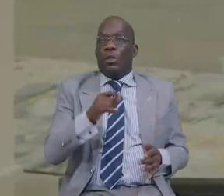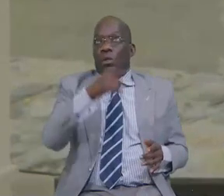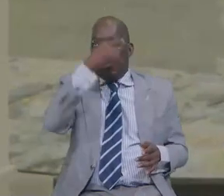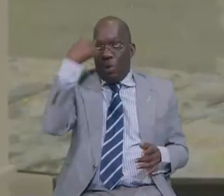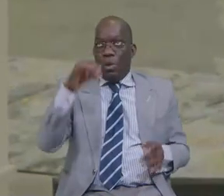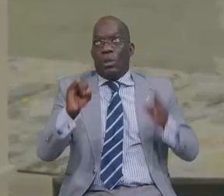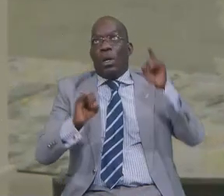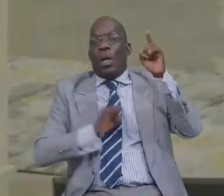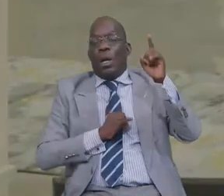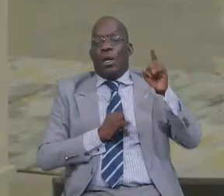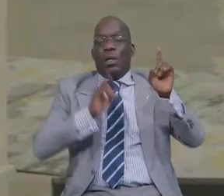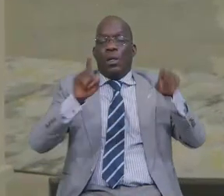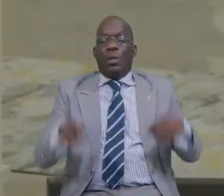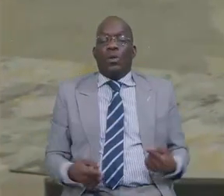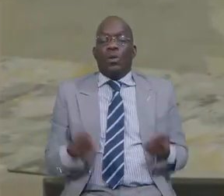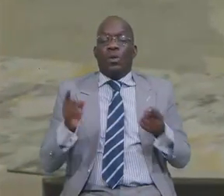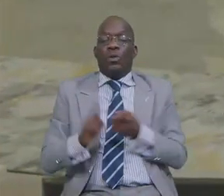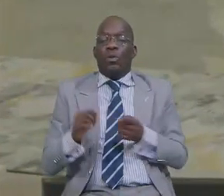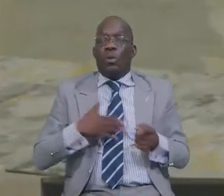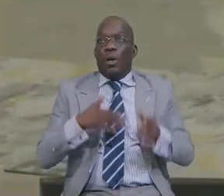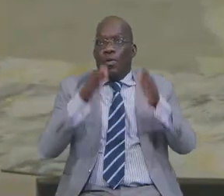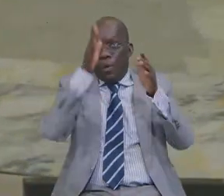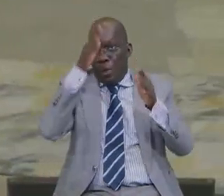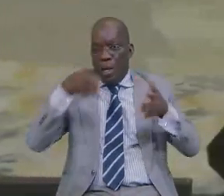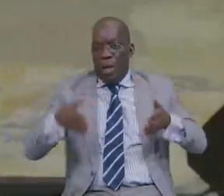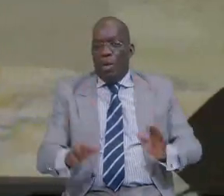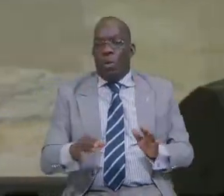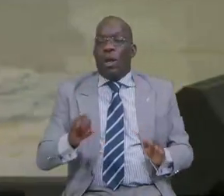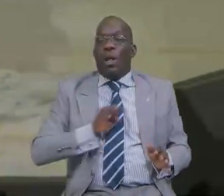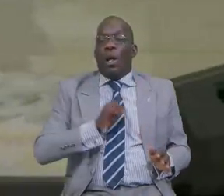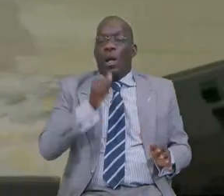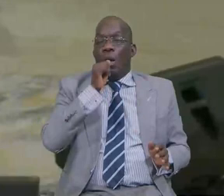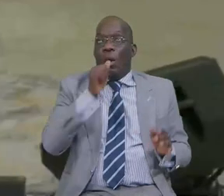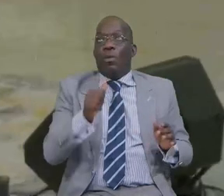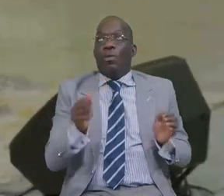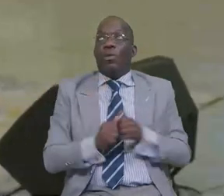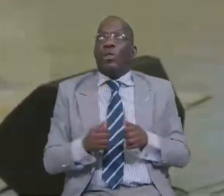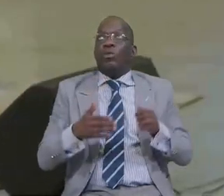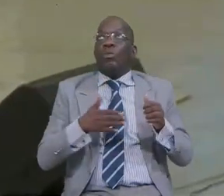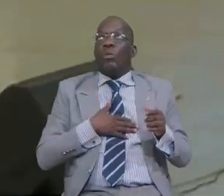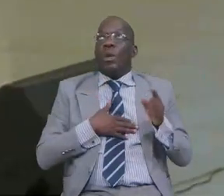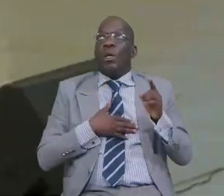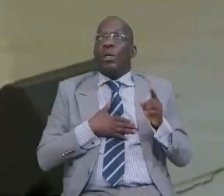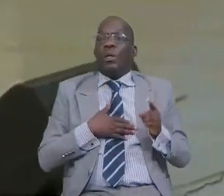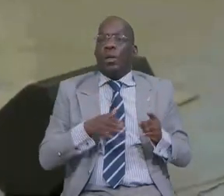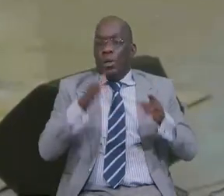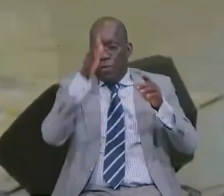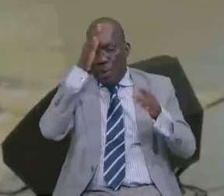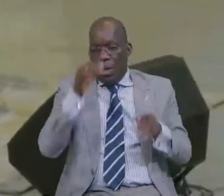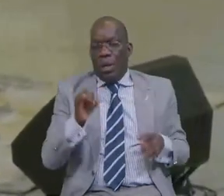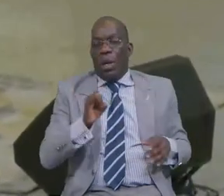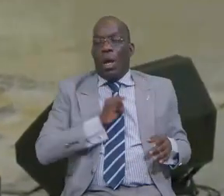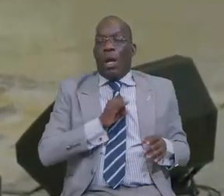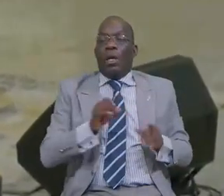moi, Christ, je m'en vais au Père. Et pendant que je suis avec mon Père, je demeure en